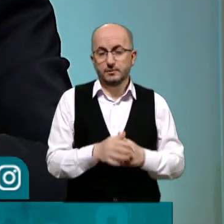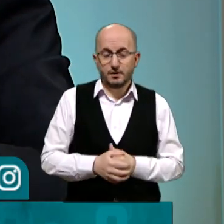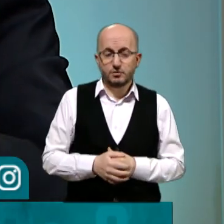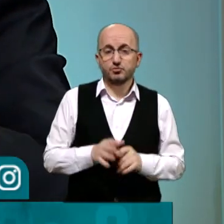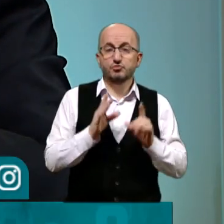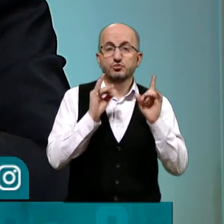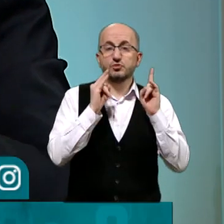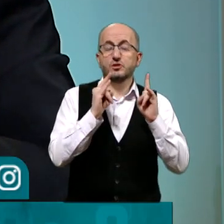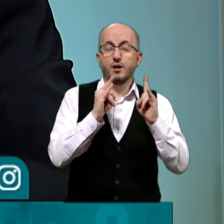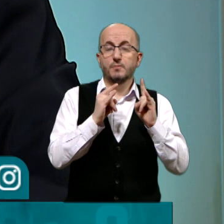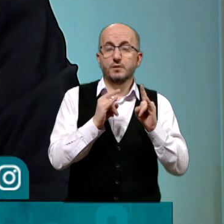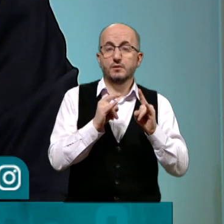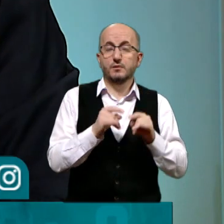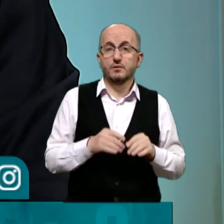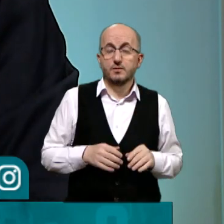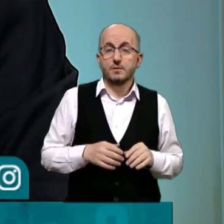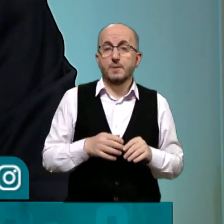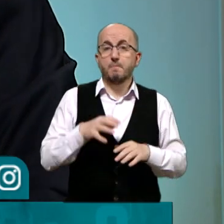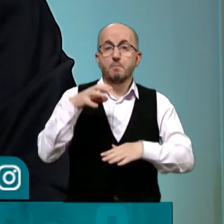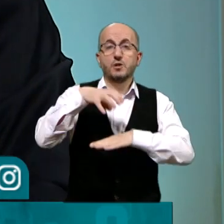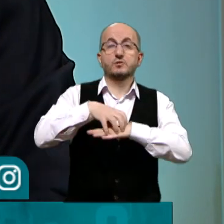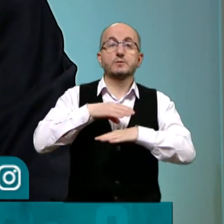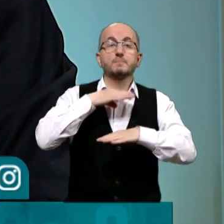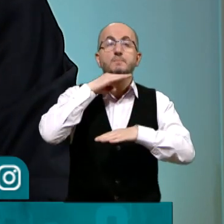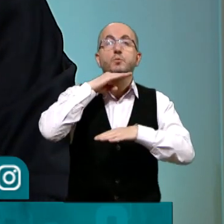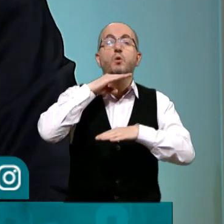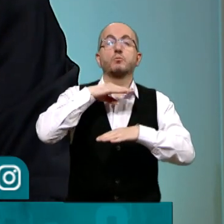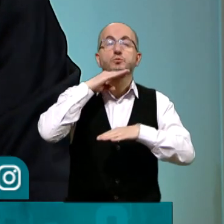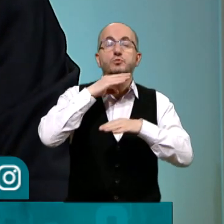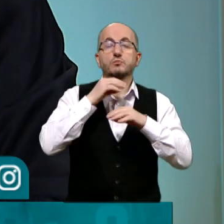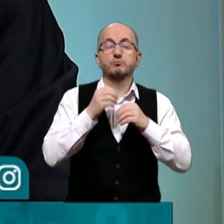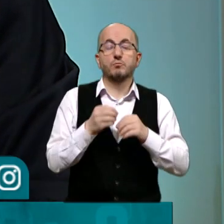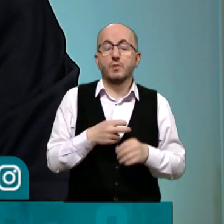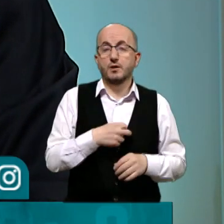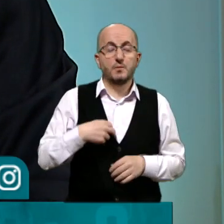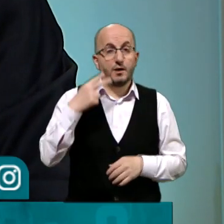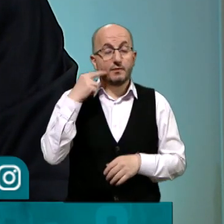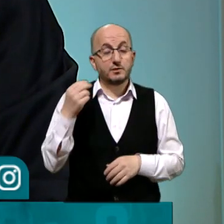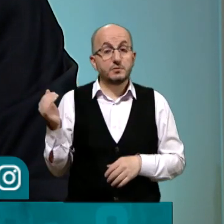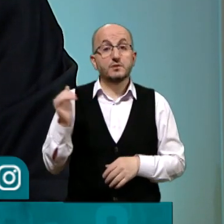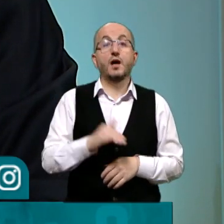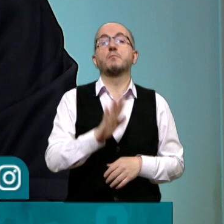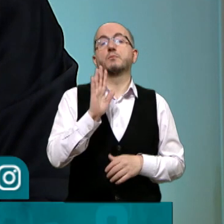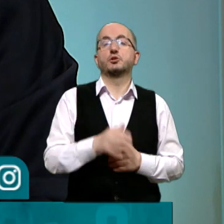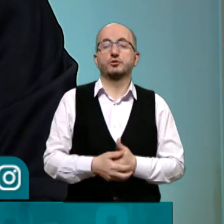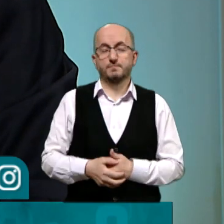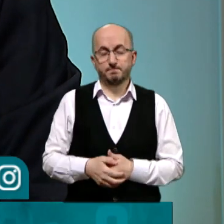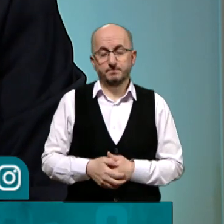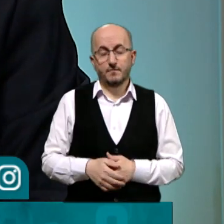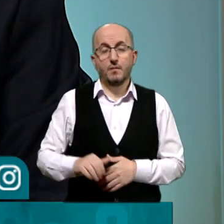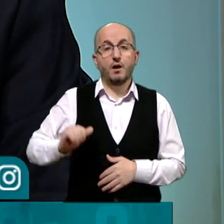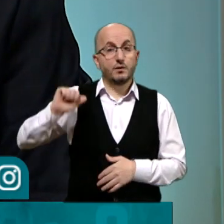Cami peygamber aleyhisselatu vesselamın mescid-i almaz hale gelmiş ama Peygamberimiz çıkmamış ve